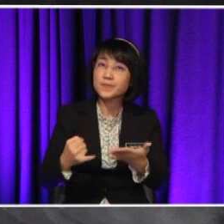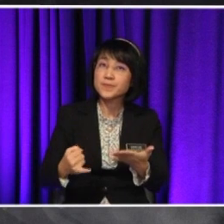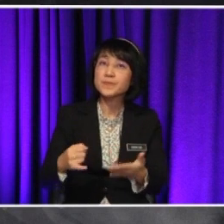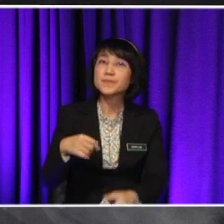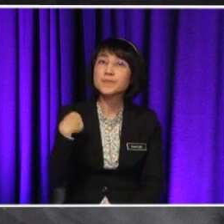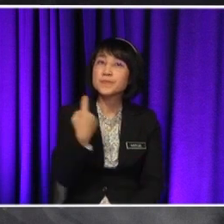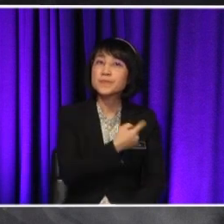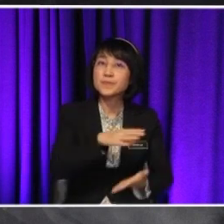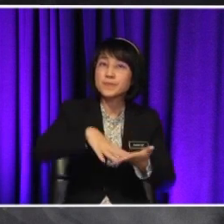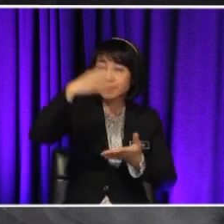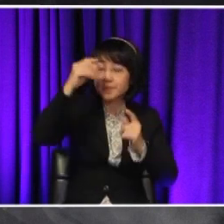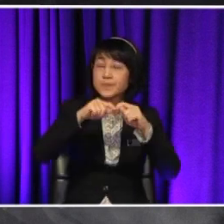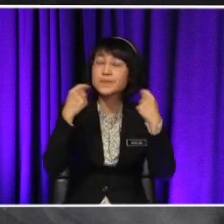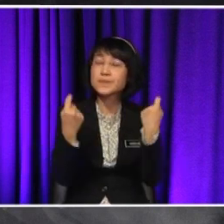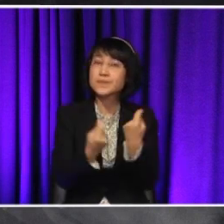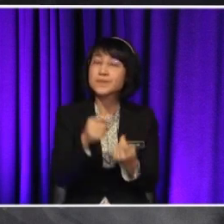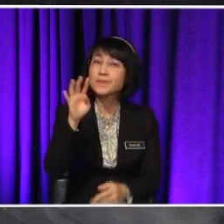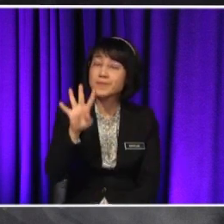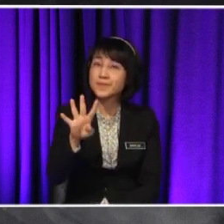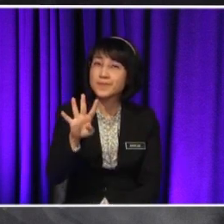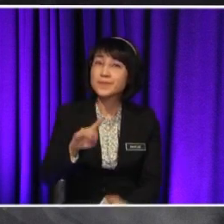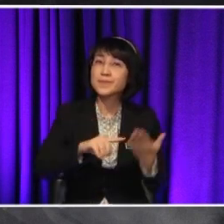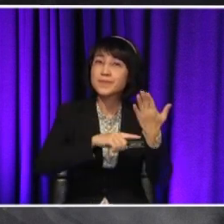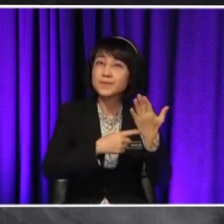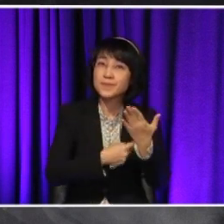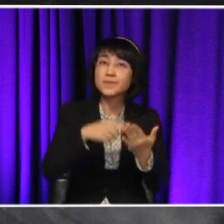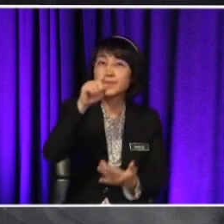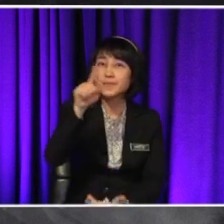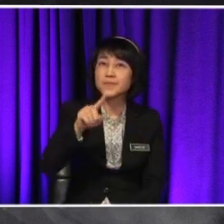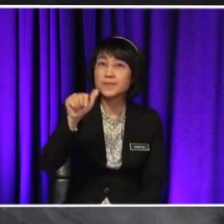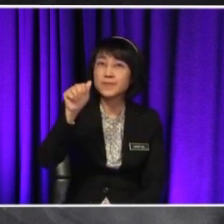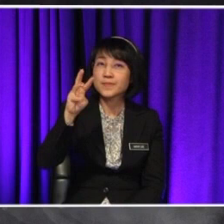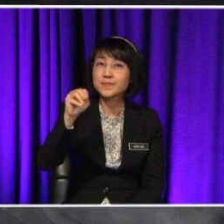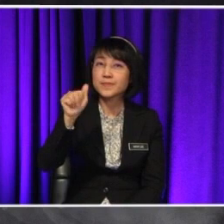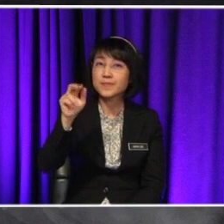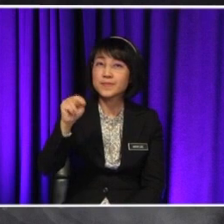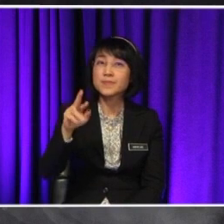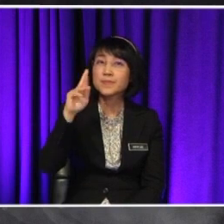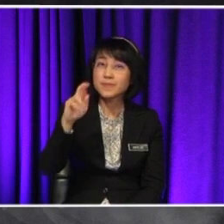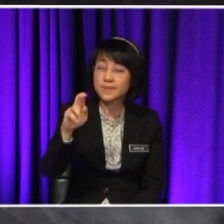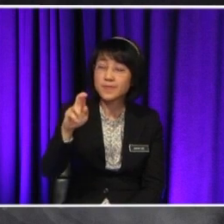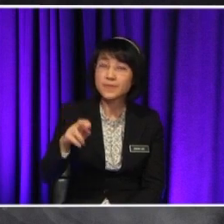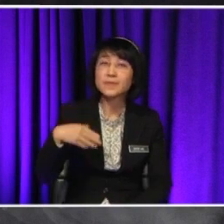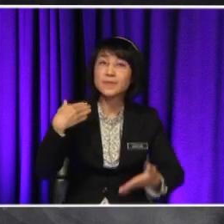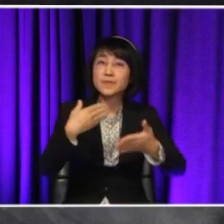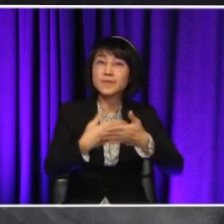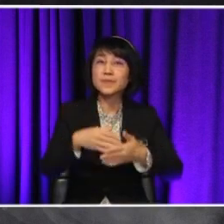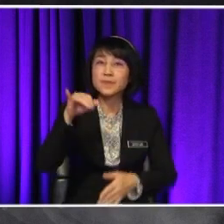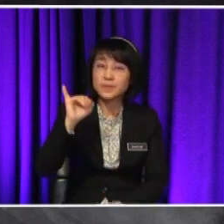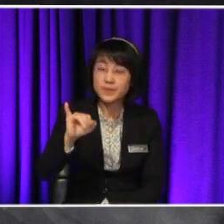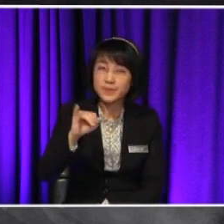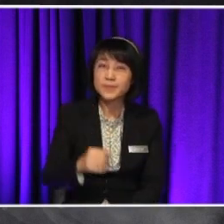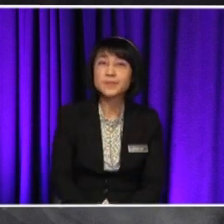belajar pada tingkatan 4. Okey, bermula pada zaman Renaissance sehinggalah Impressionisme dan